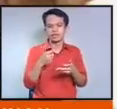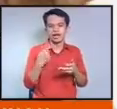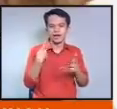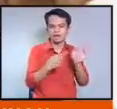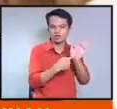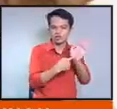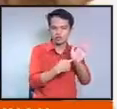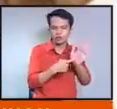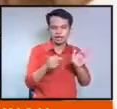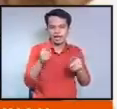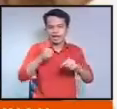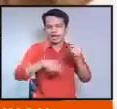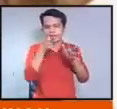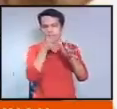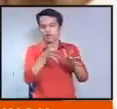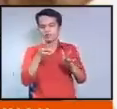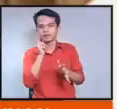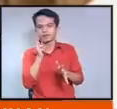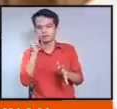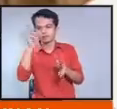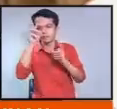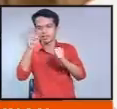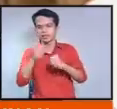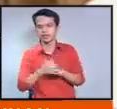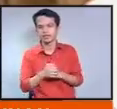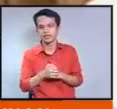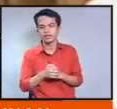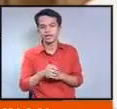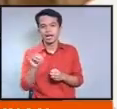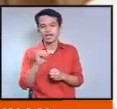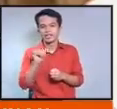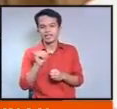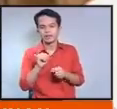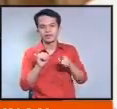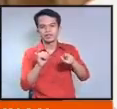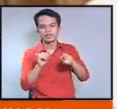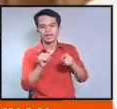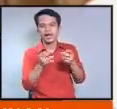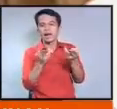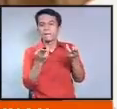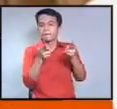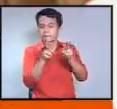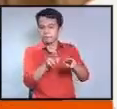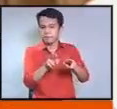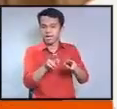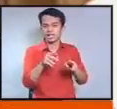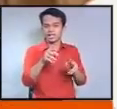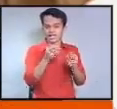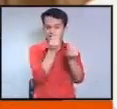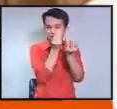ignored by the president. Given her penchant or her tendency to transmit acquired knowledge